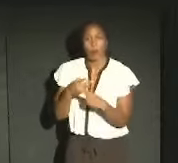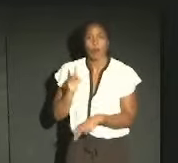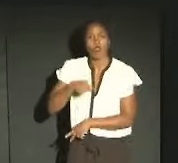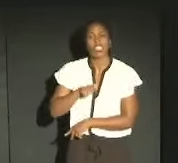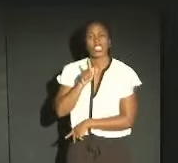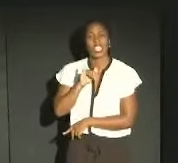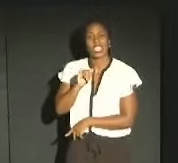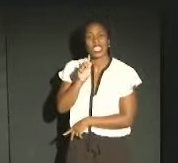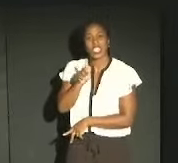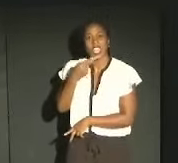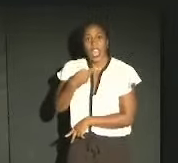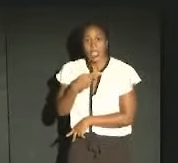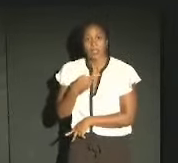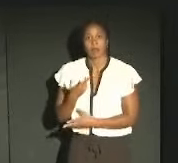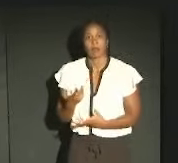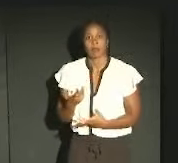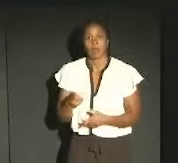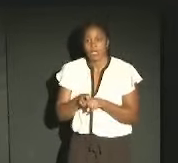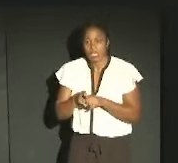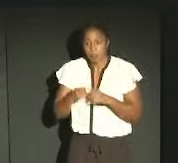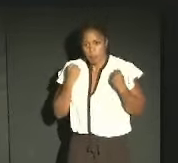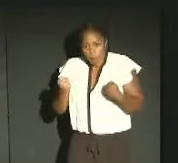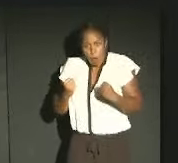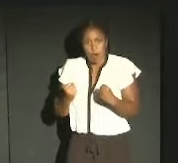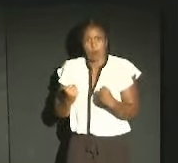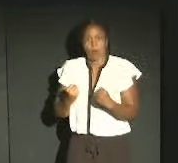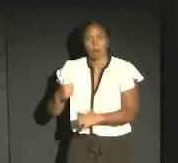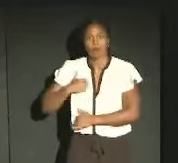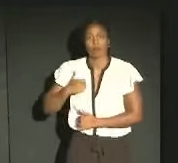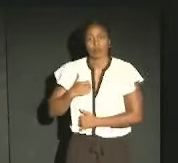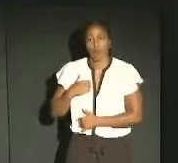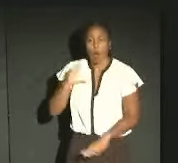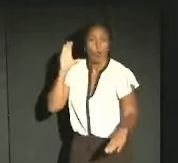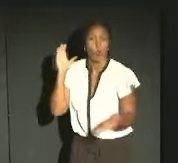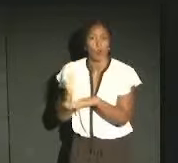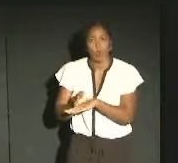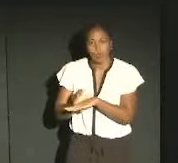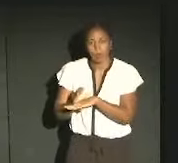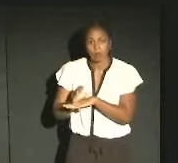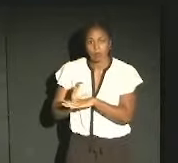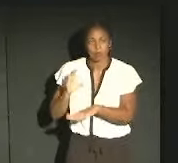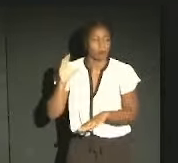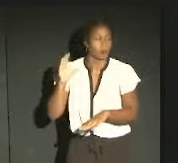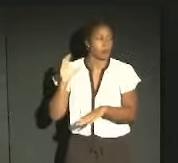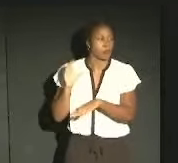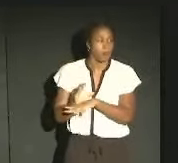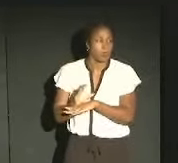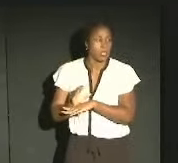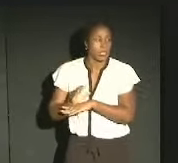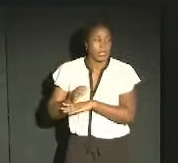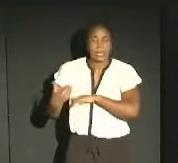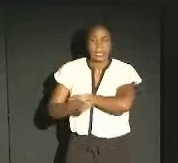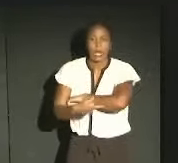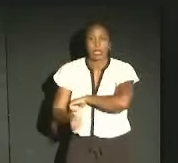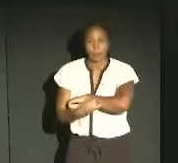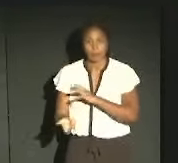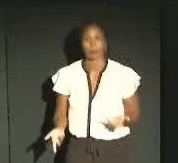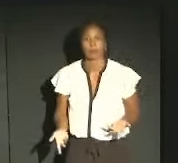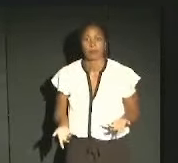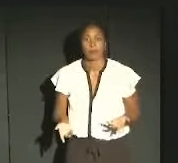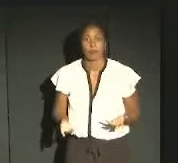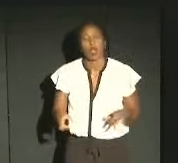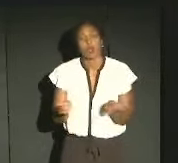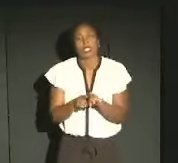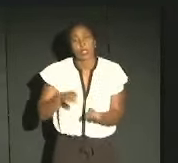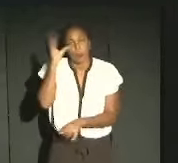c'est-à-dire des forces antirand banditisme et antiterrorisme contre la population guadeloupéenne de même nous n'avons pas